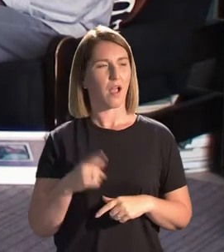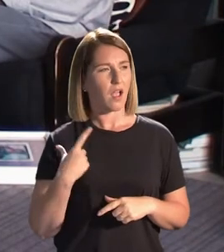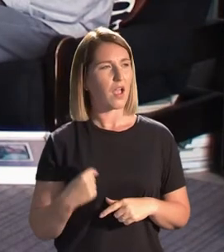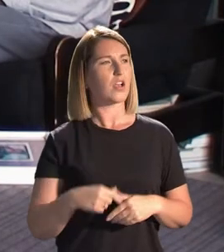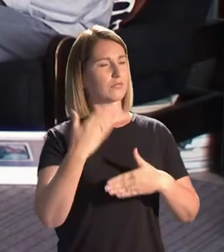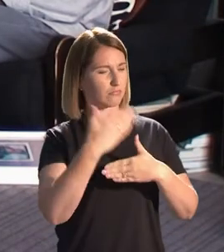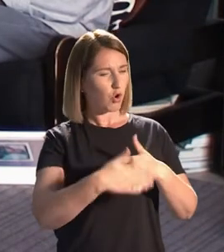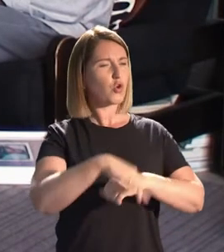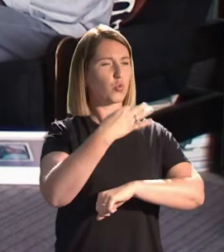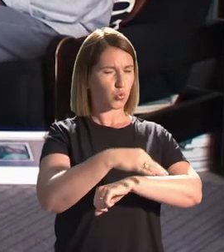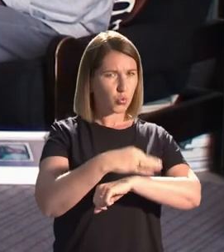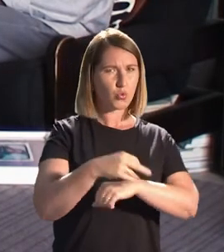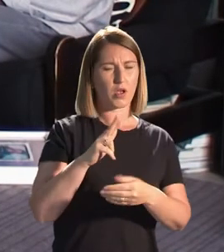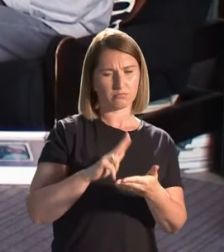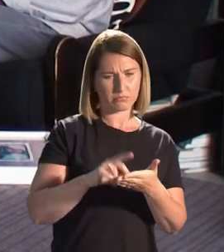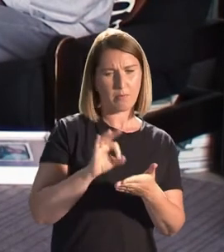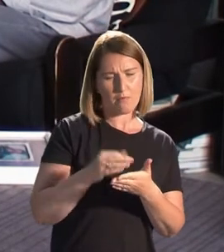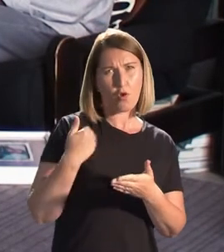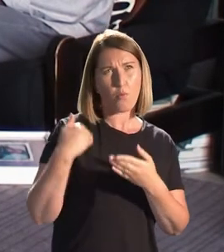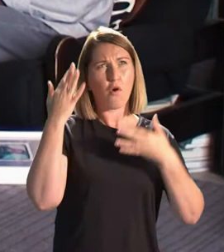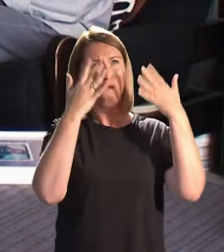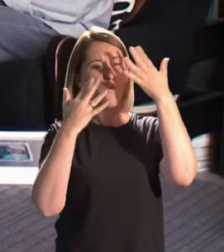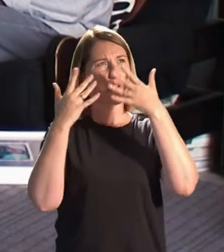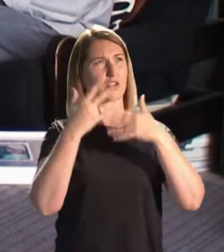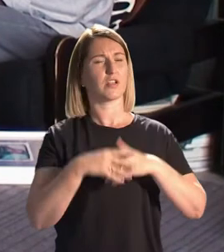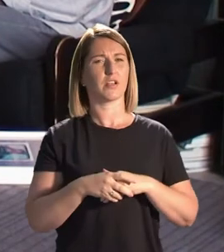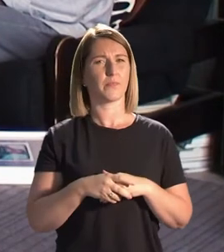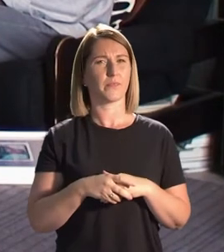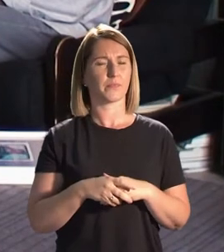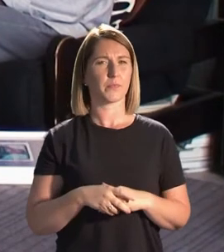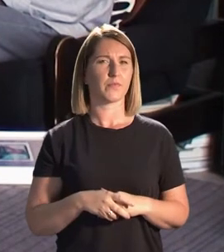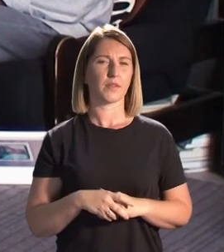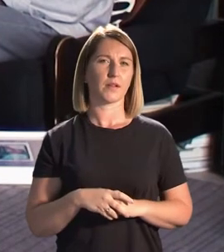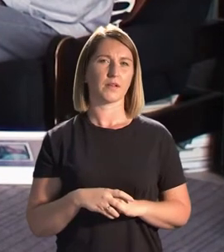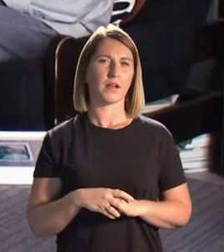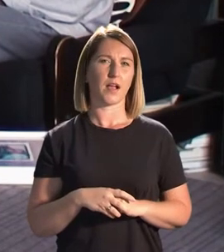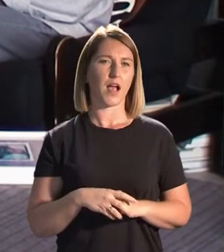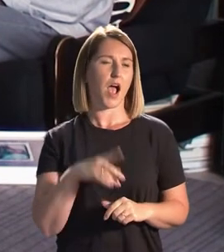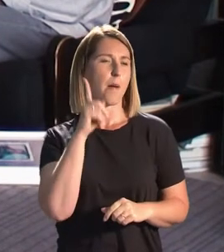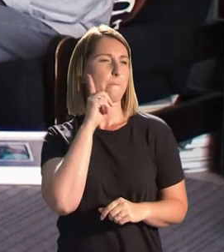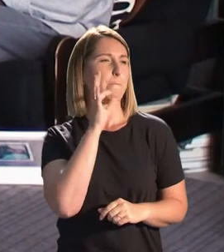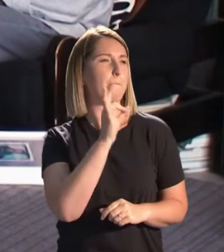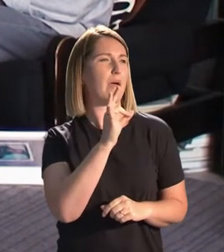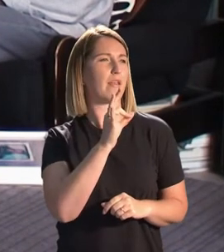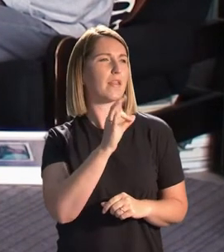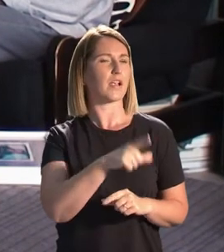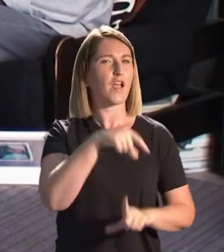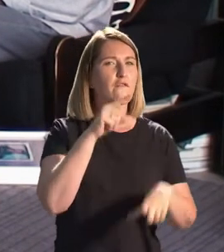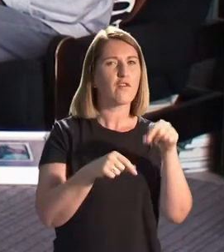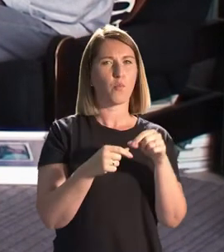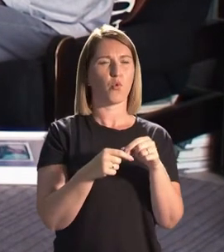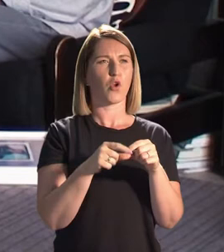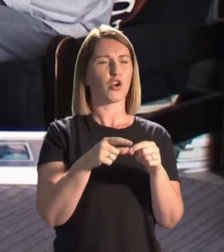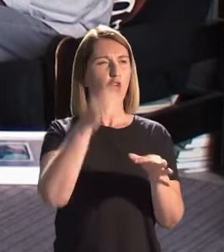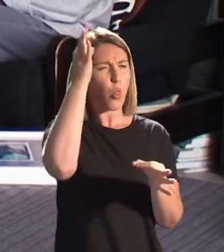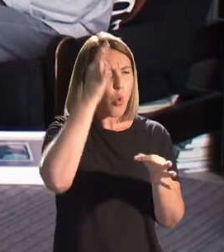studia, no miał pan jakieś techniki nabyte, wyobrażenie, ale to moje ja artystyczne, że akurat w tym kierunku pan